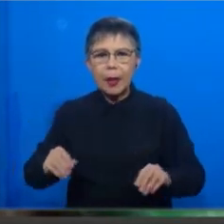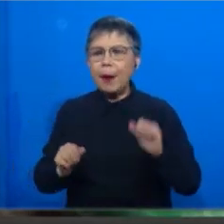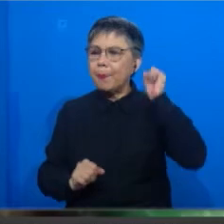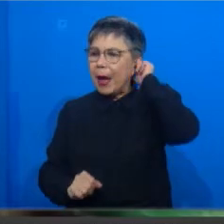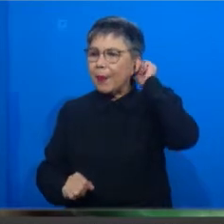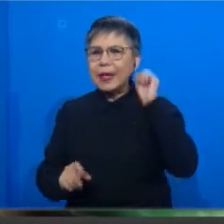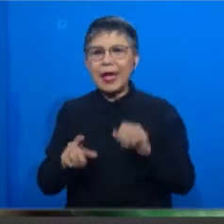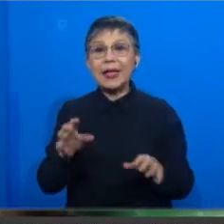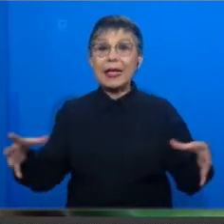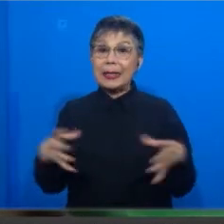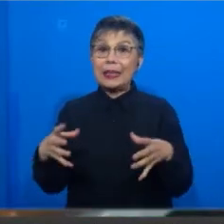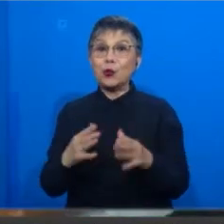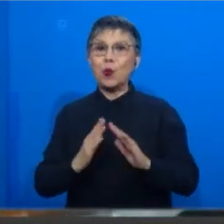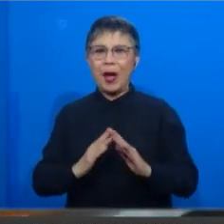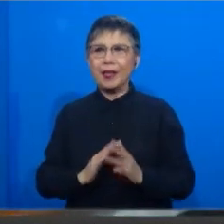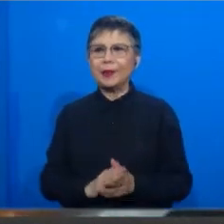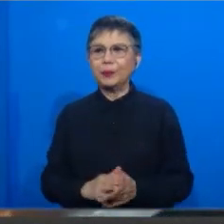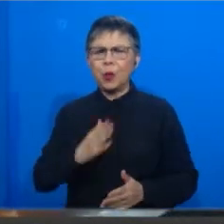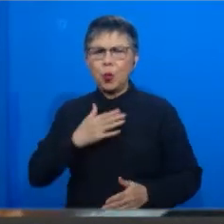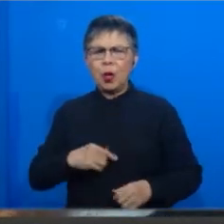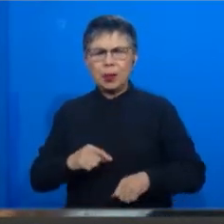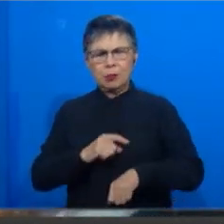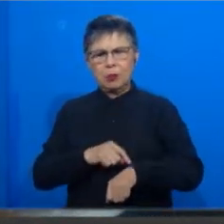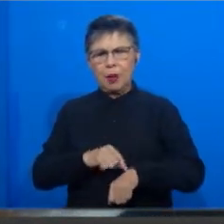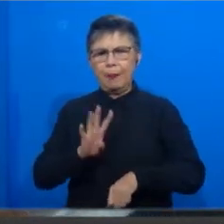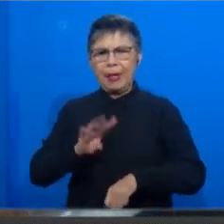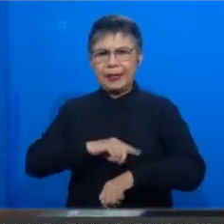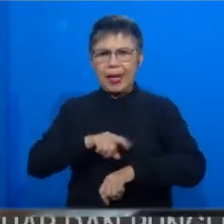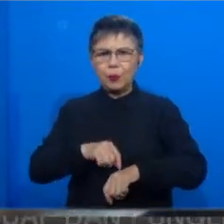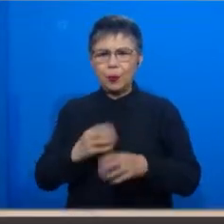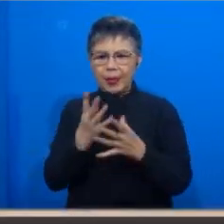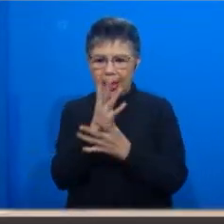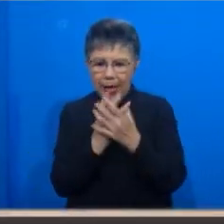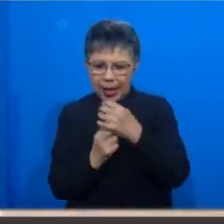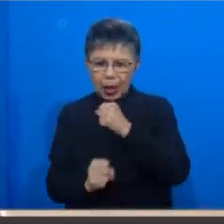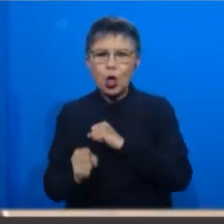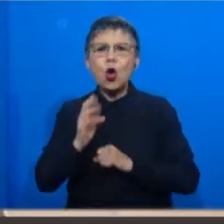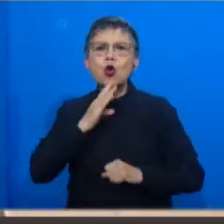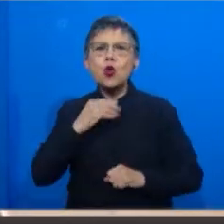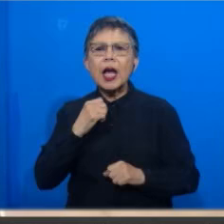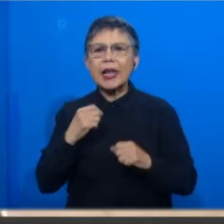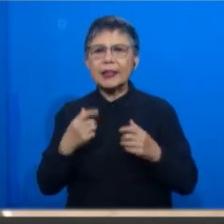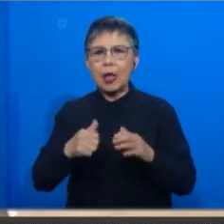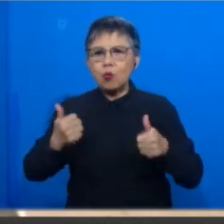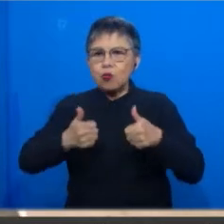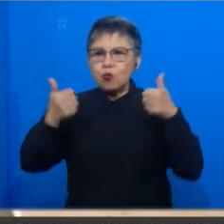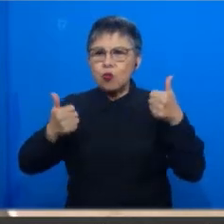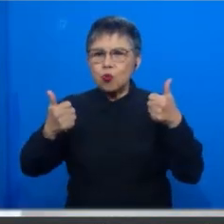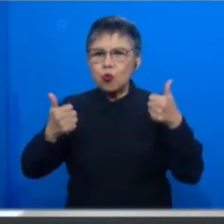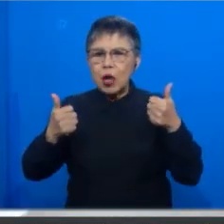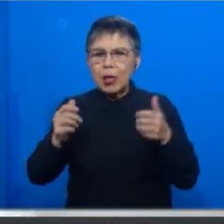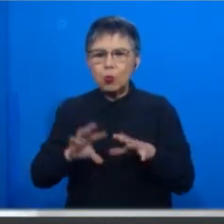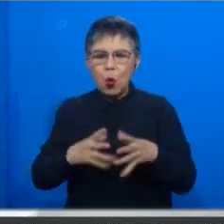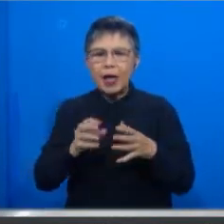dari warga setempat. Butuh waktu kurang lebih 4 jam untuk menghasilkan gula kristal yang berkualitas dari segi